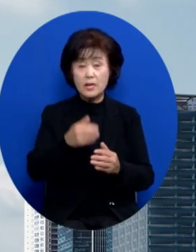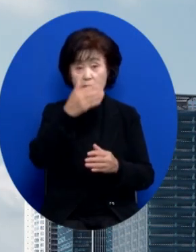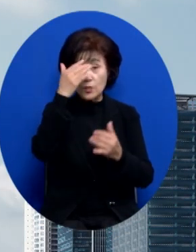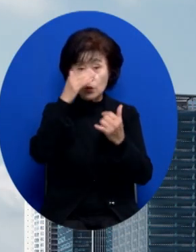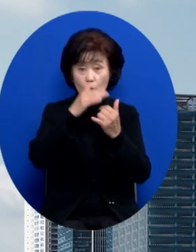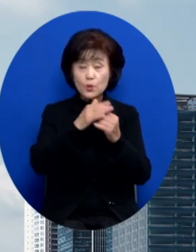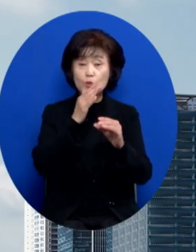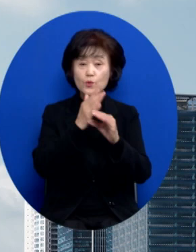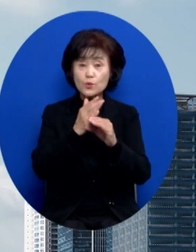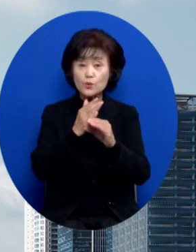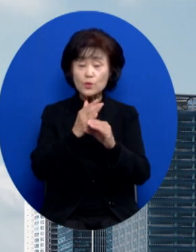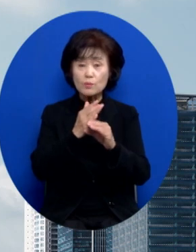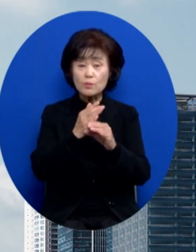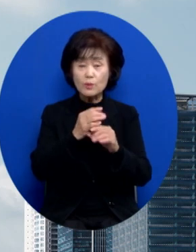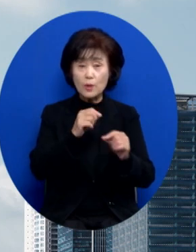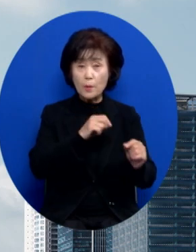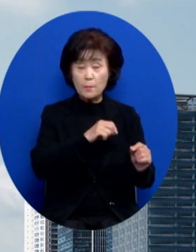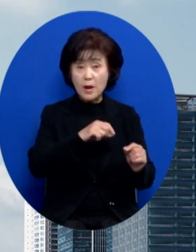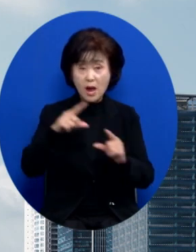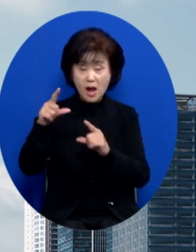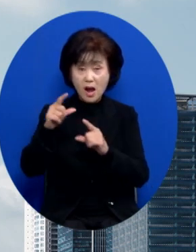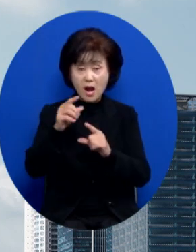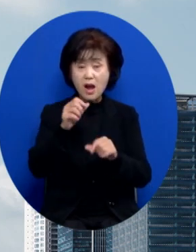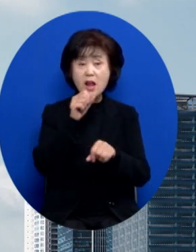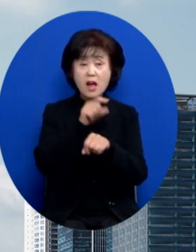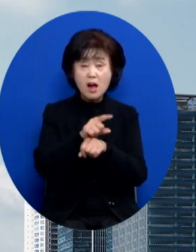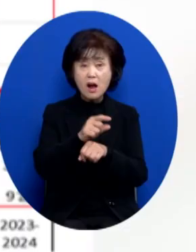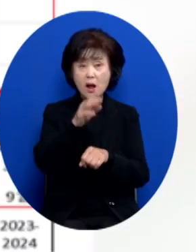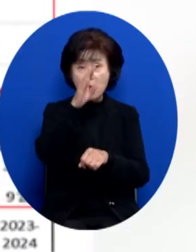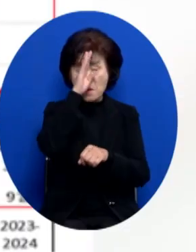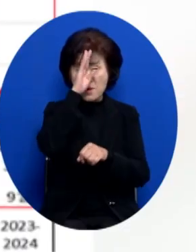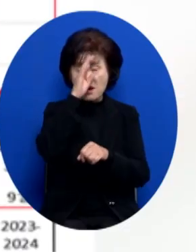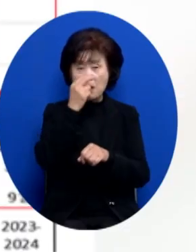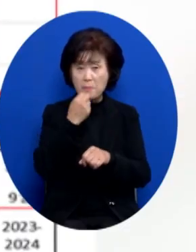청소년을 중심으로 인플루엔자가 빠르게 확산하고 있습니다.